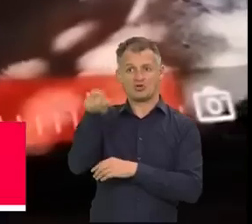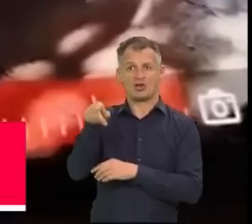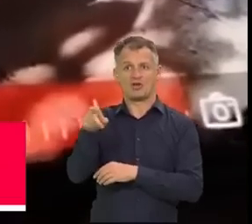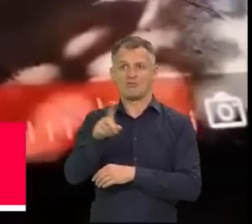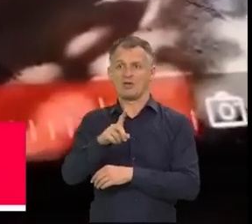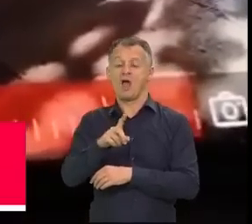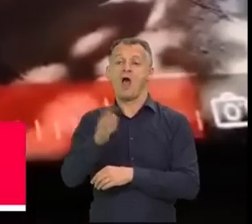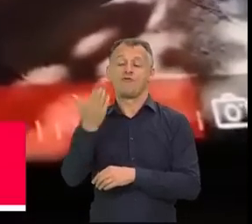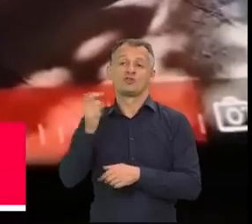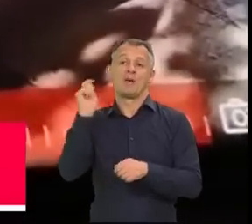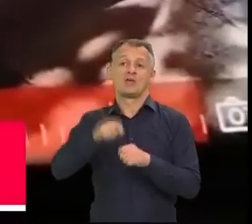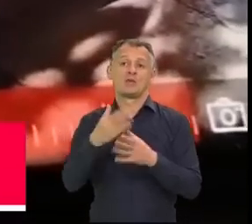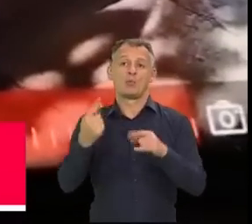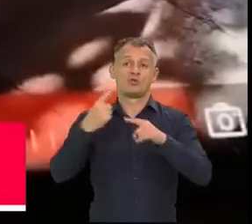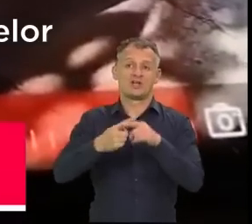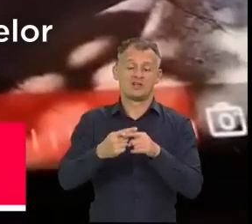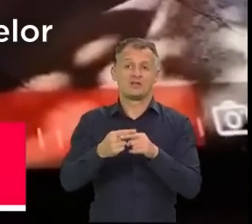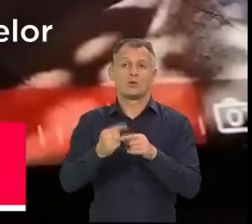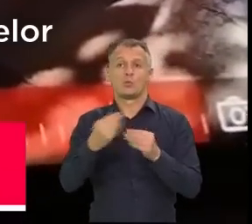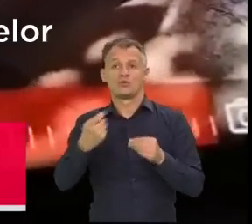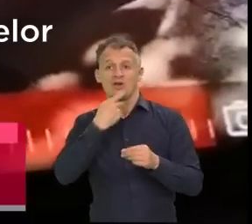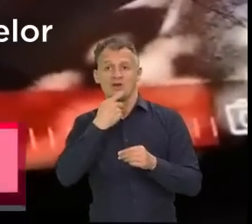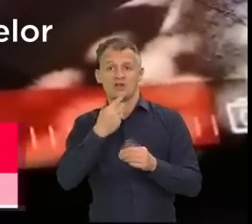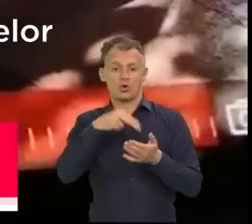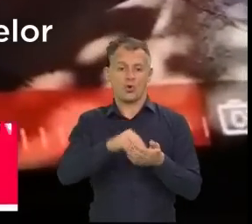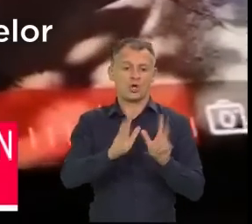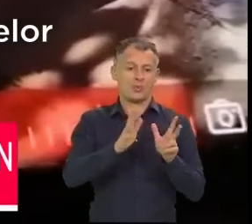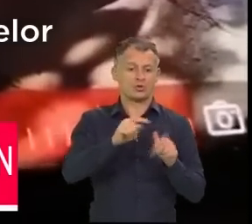și a fost amendată de mai multe ori de-a lungul anilor. În intervalul